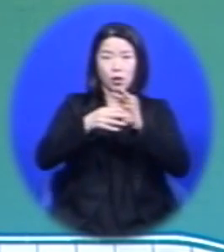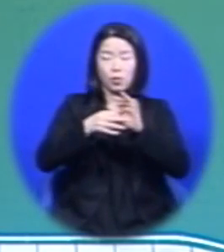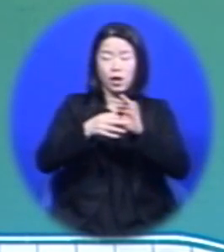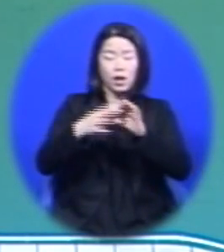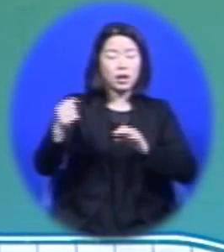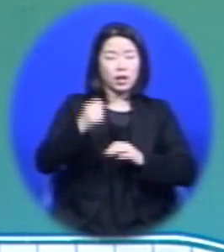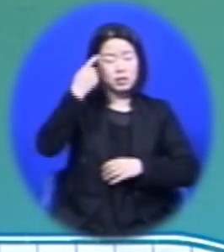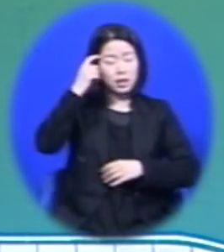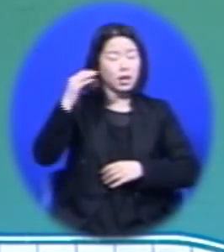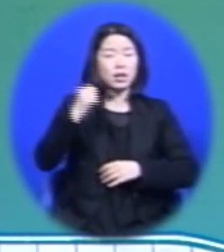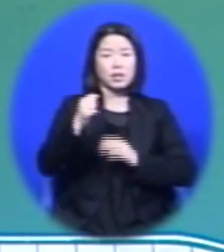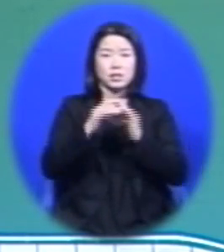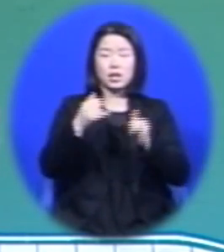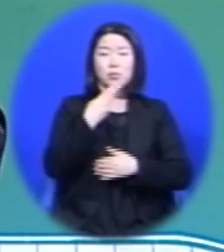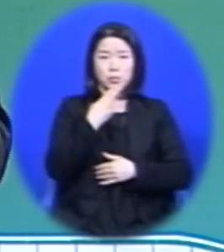없습니다.